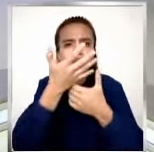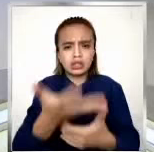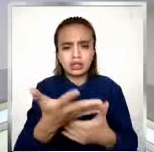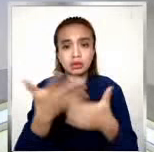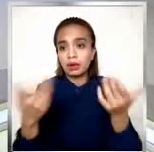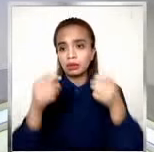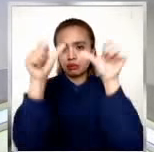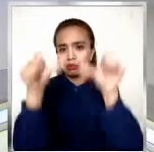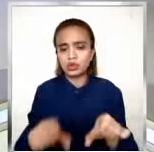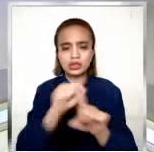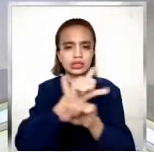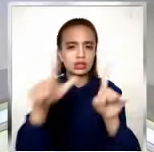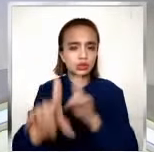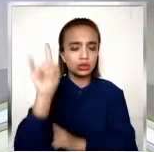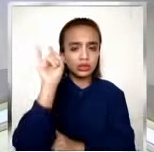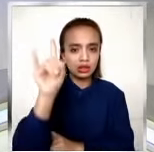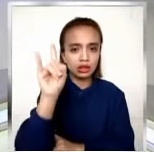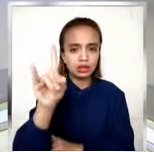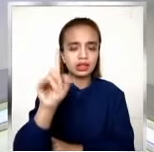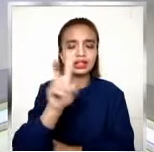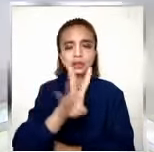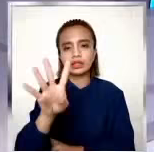account ng 24 Oras.